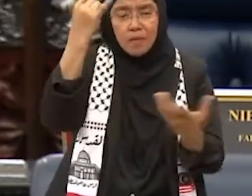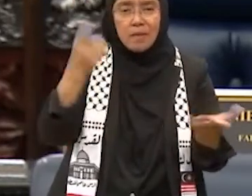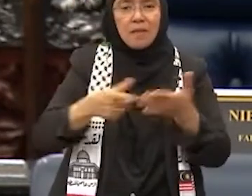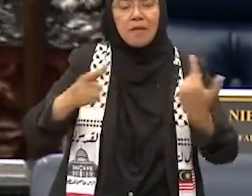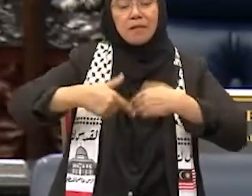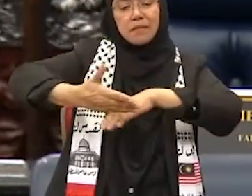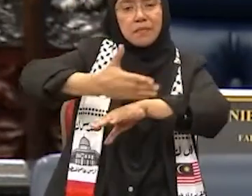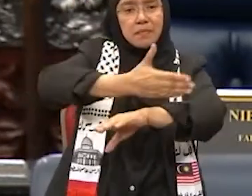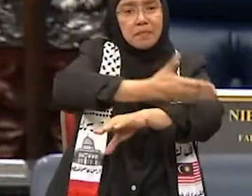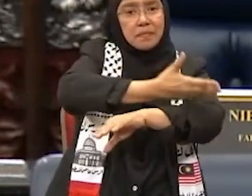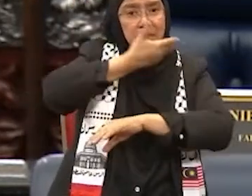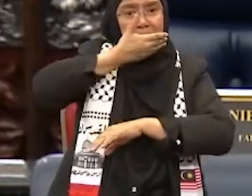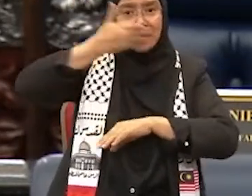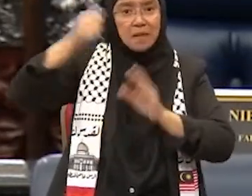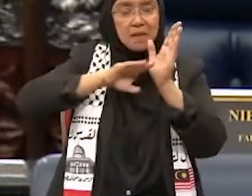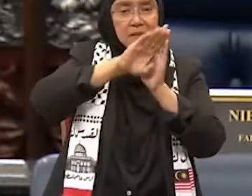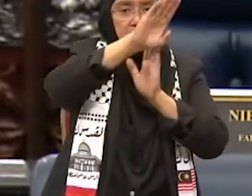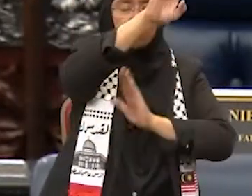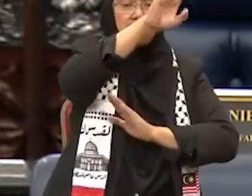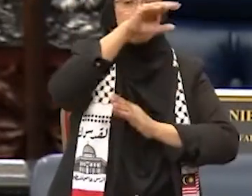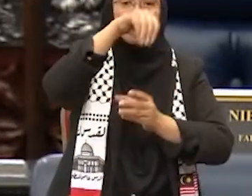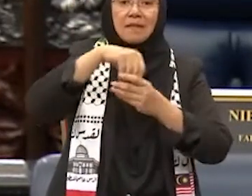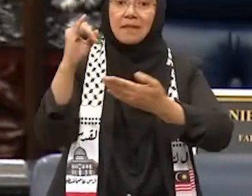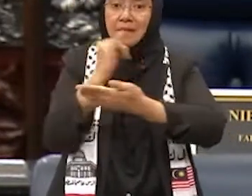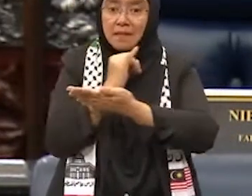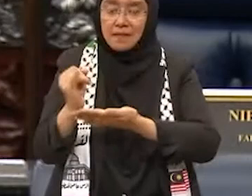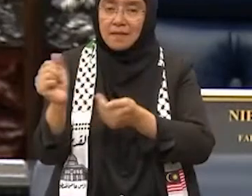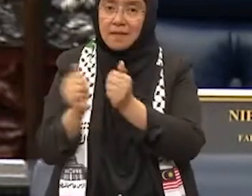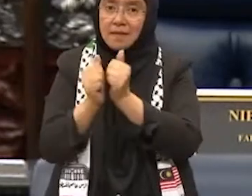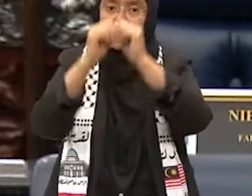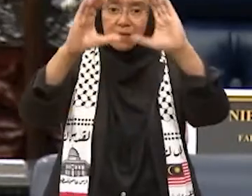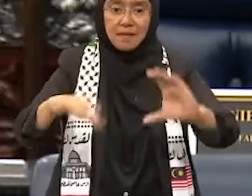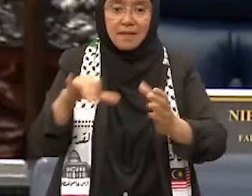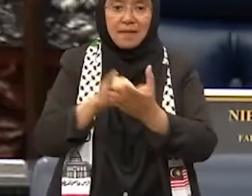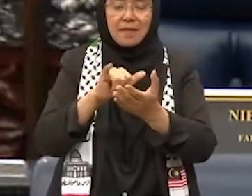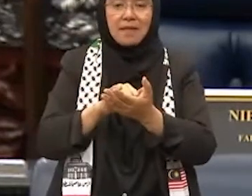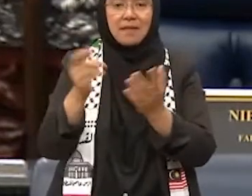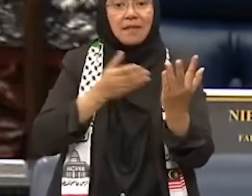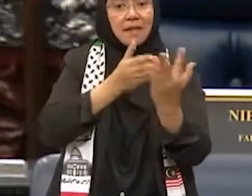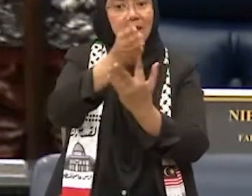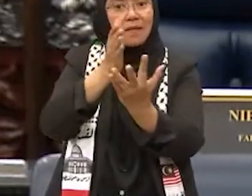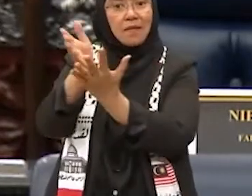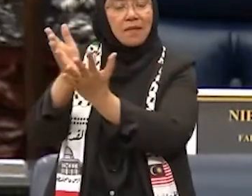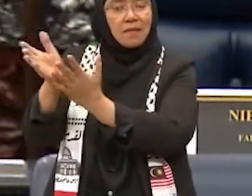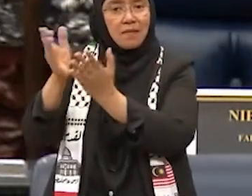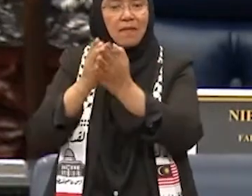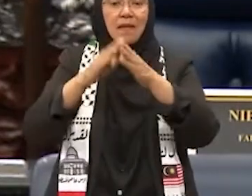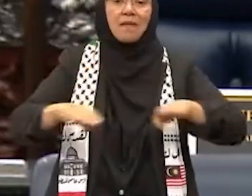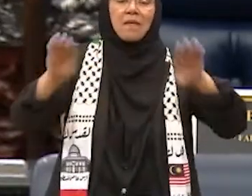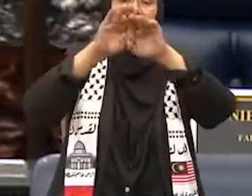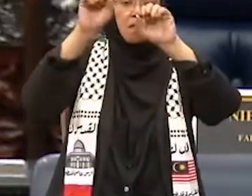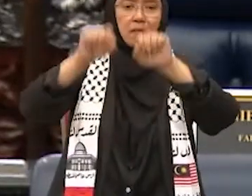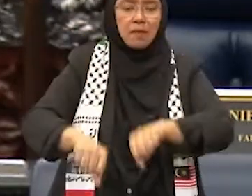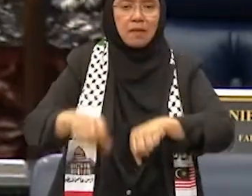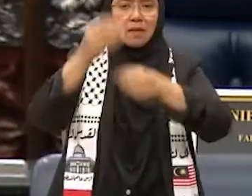panduan tersebut saluran-saluran berita boleh menyumbang kepada suatu wacana yang lebih seimbang dan termaklum bebas